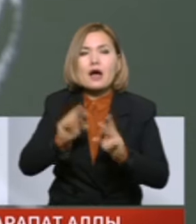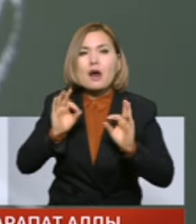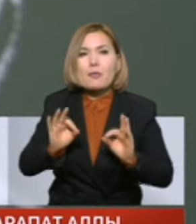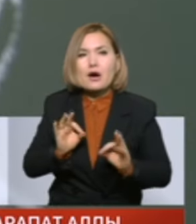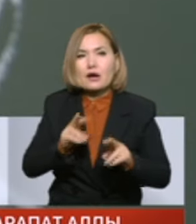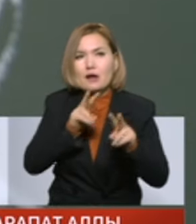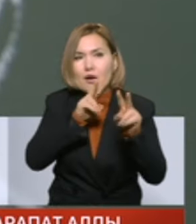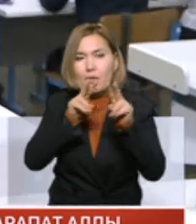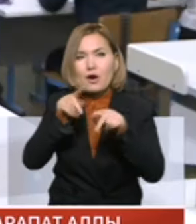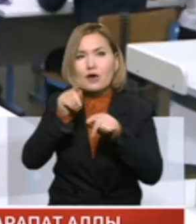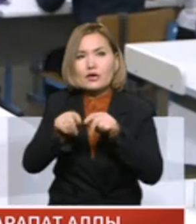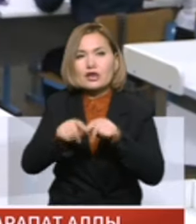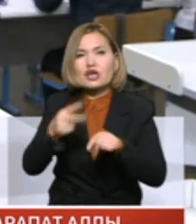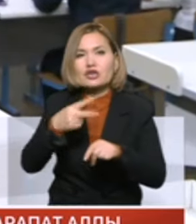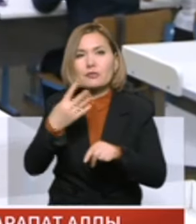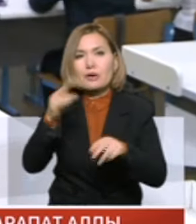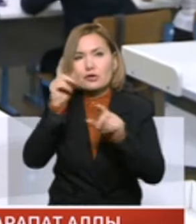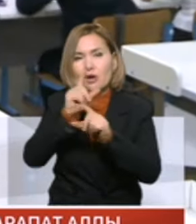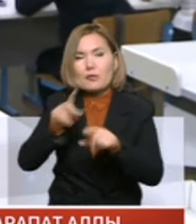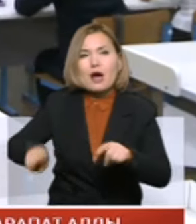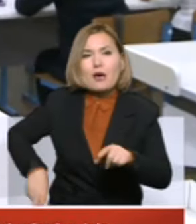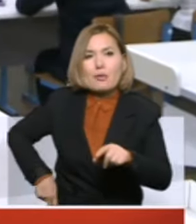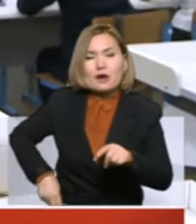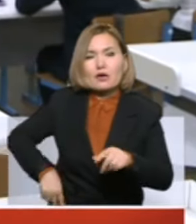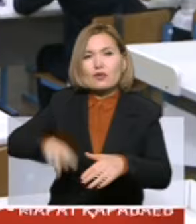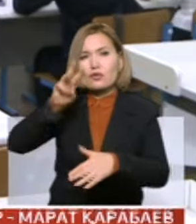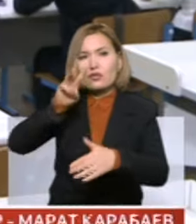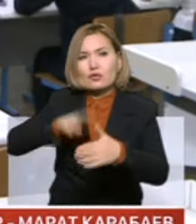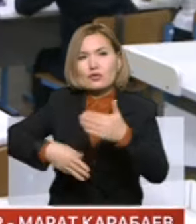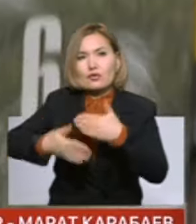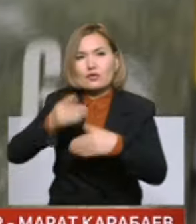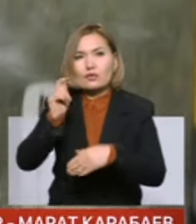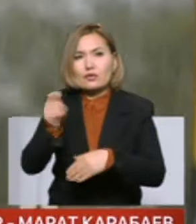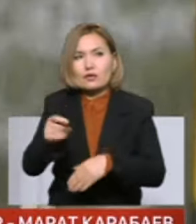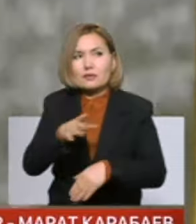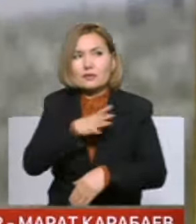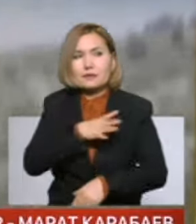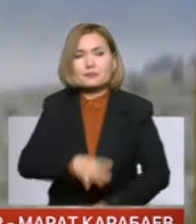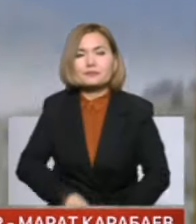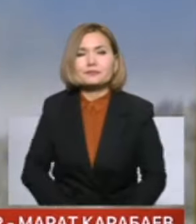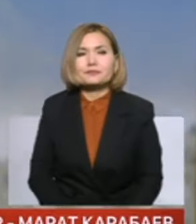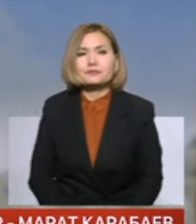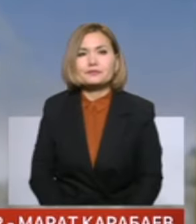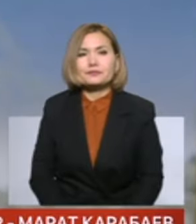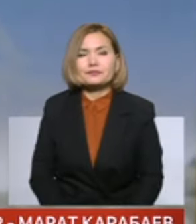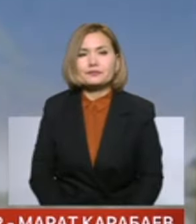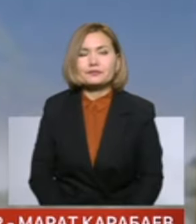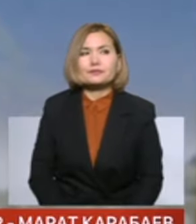бойынша 24 мектептің басшылығы әкімшілік жауапкершілікке тартылды.